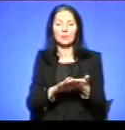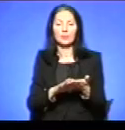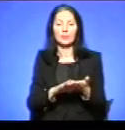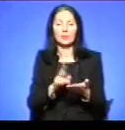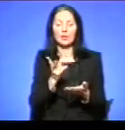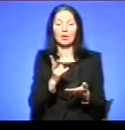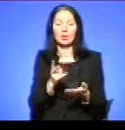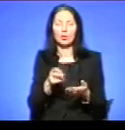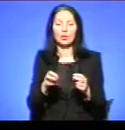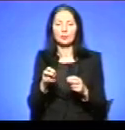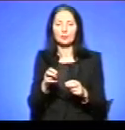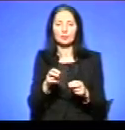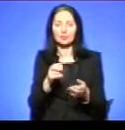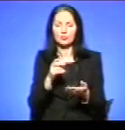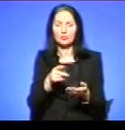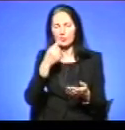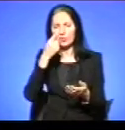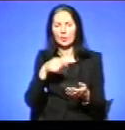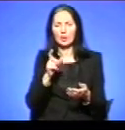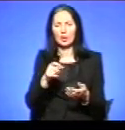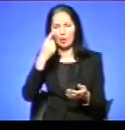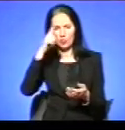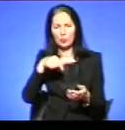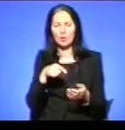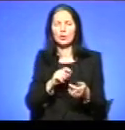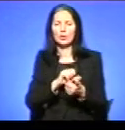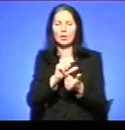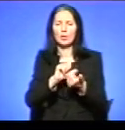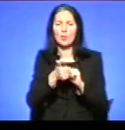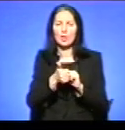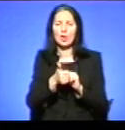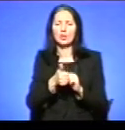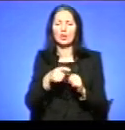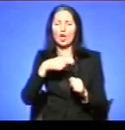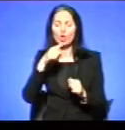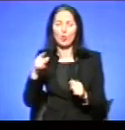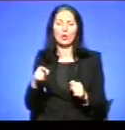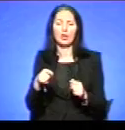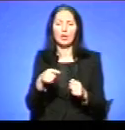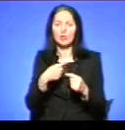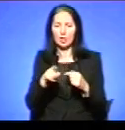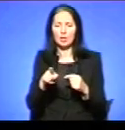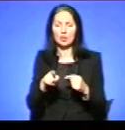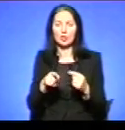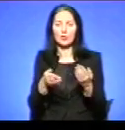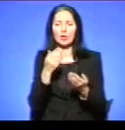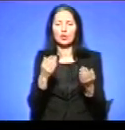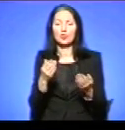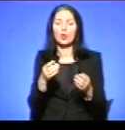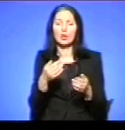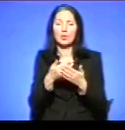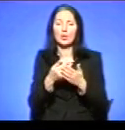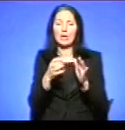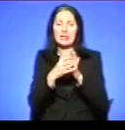підробляти документи на авто, перебивати ідентифікаційні номери кузову та основних агрегатів транспортного засобу. Якщо контури не чіткі чи